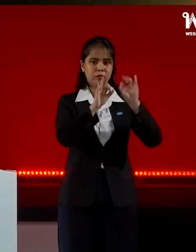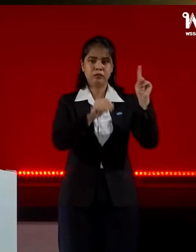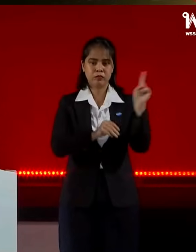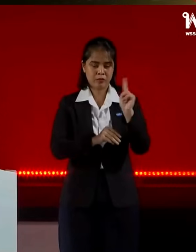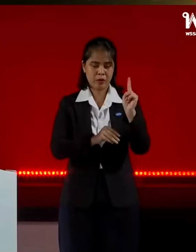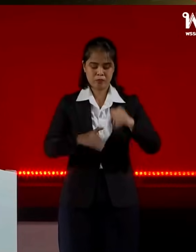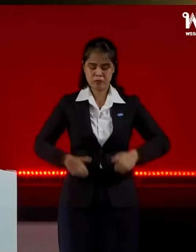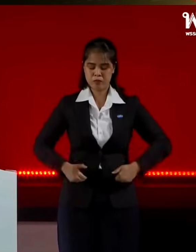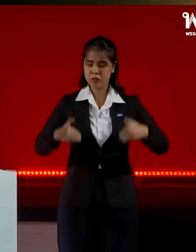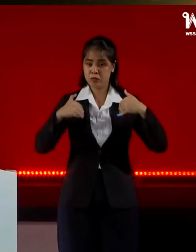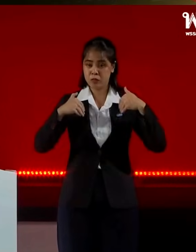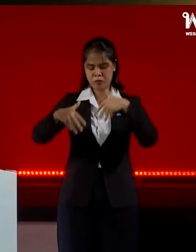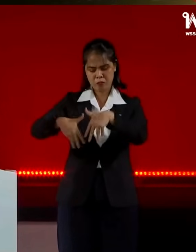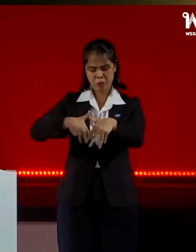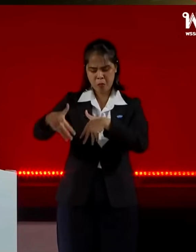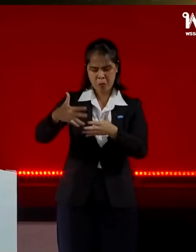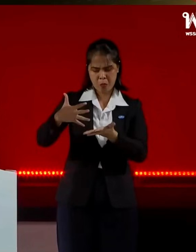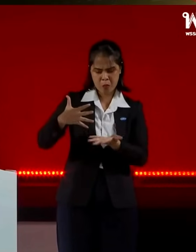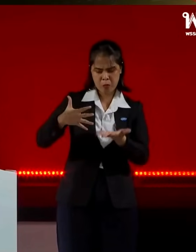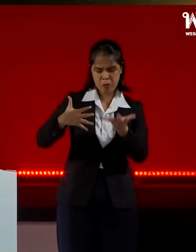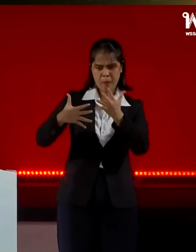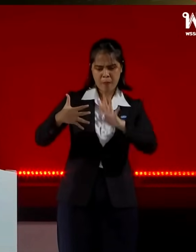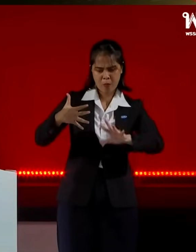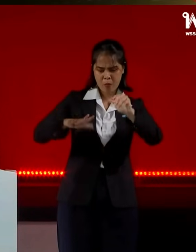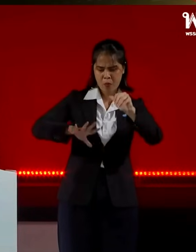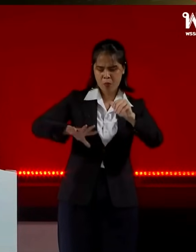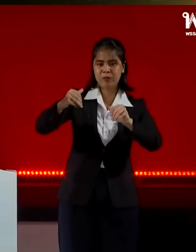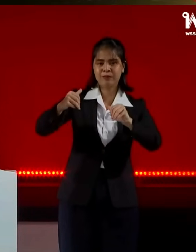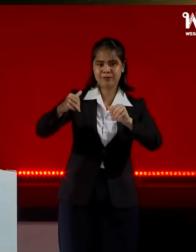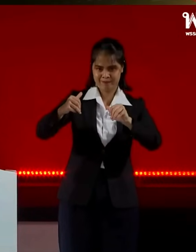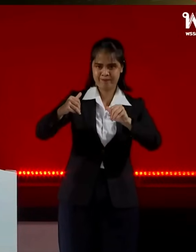เป็นทรงนี้อยู ่ครับ เพราะว่าผมคิดว่า